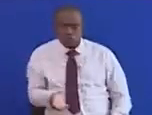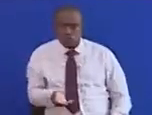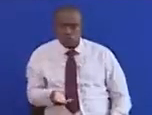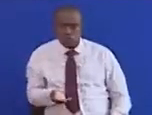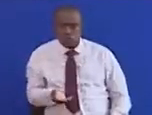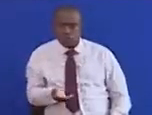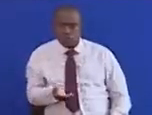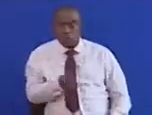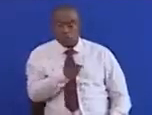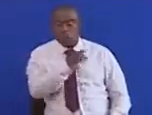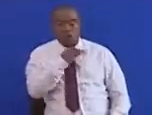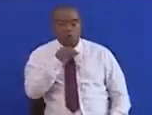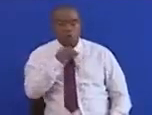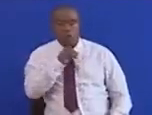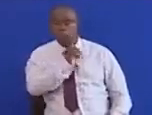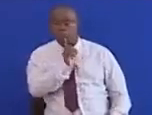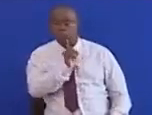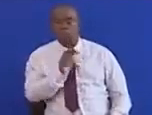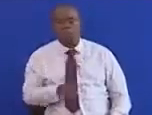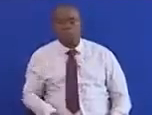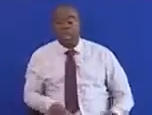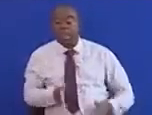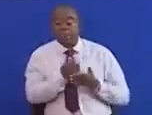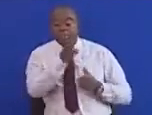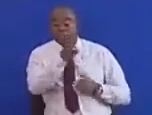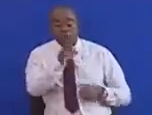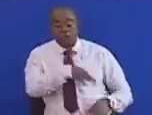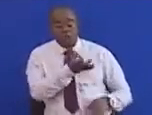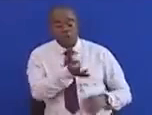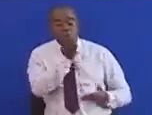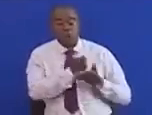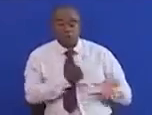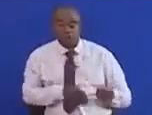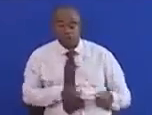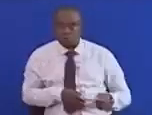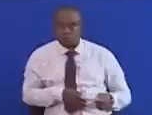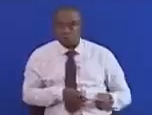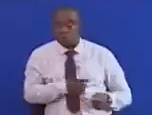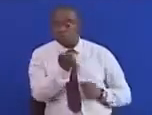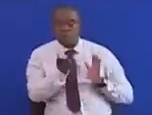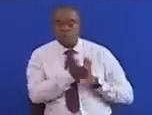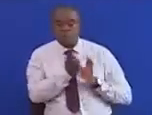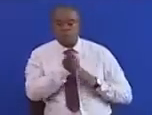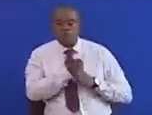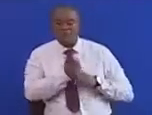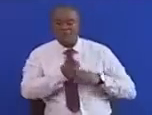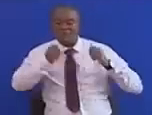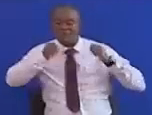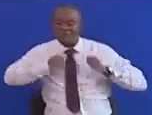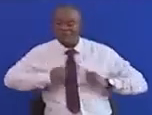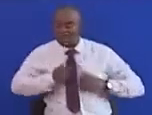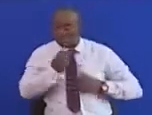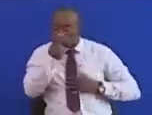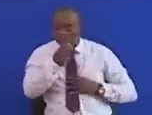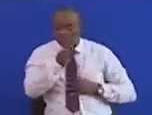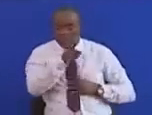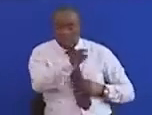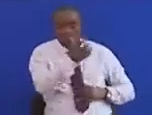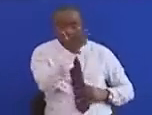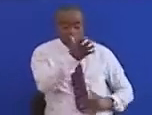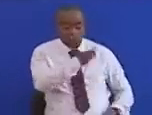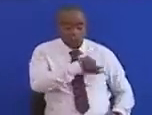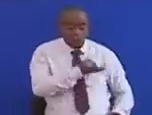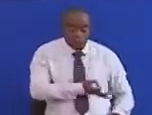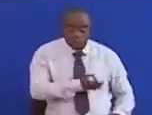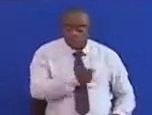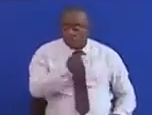ni udanganyifu, sidhani. Kwa sababu huko mashuleni tunaenda kufanya ziara na tunawakuta, unaambiwa hawa watano